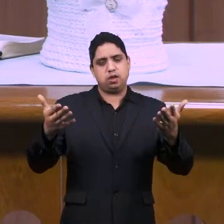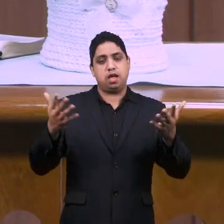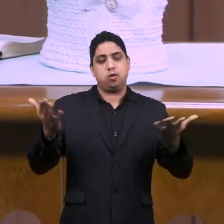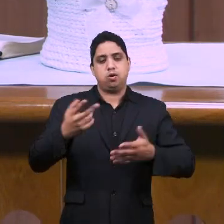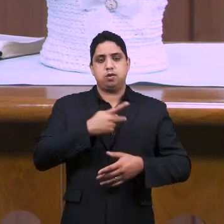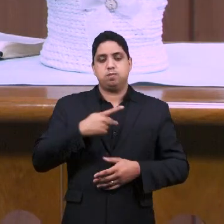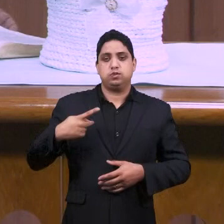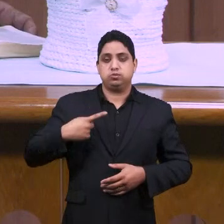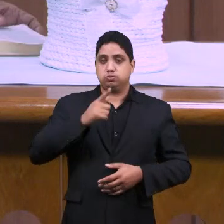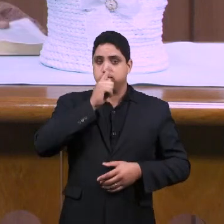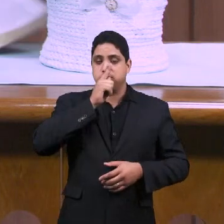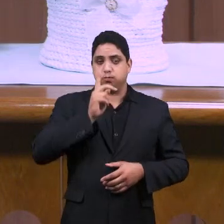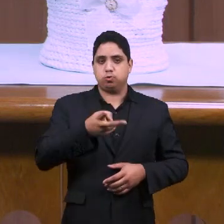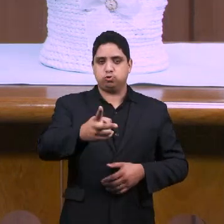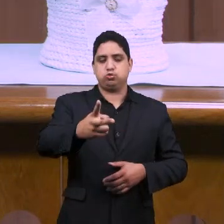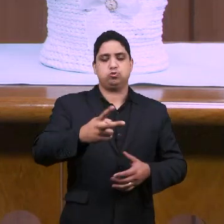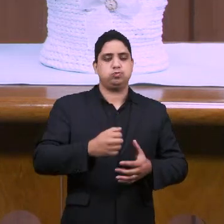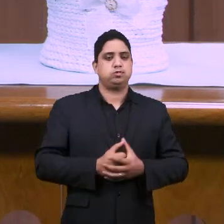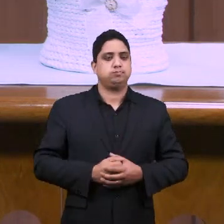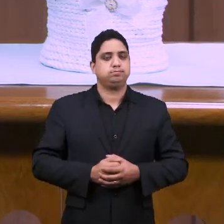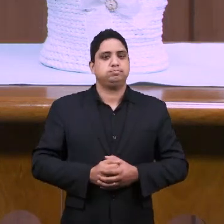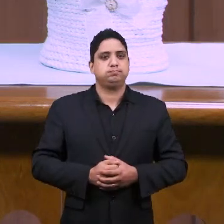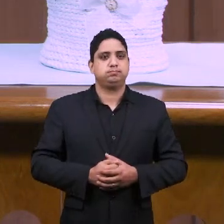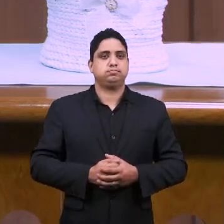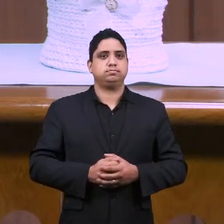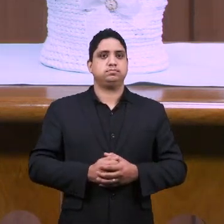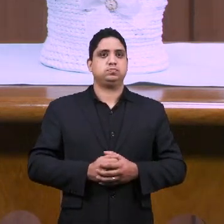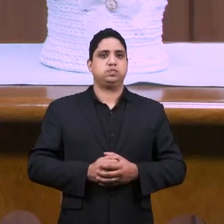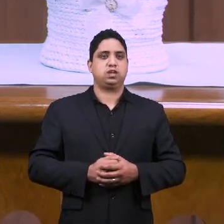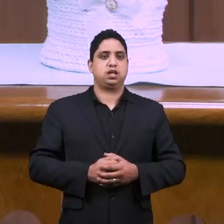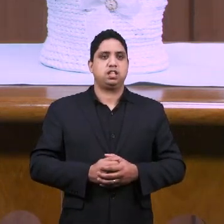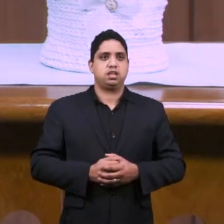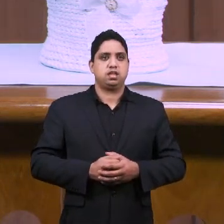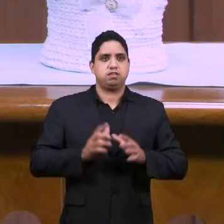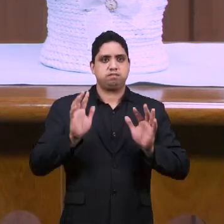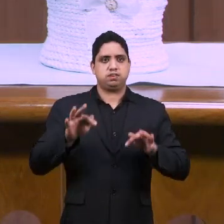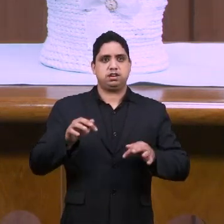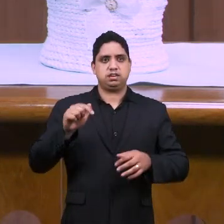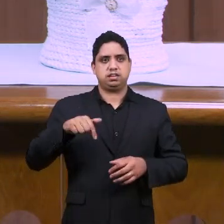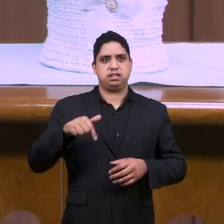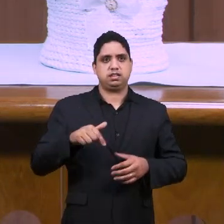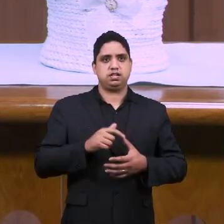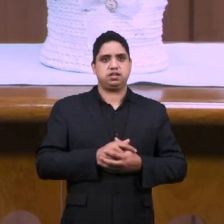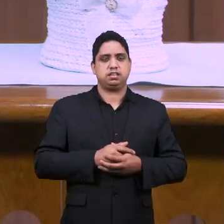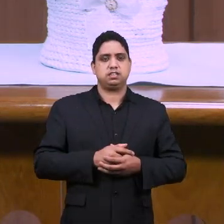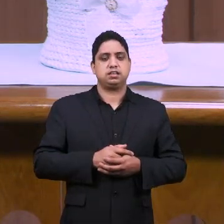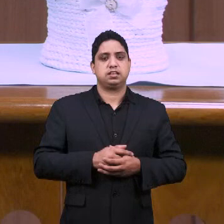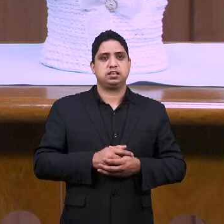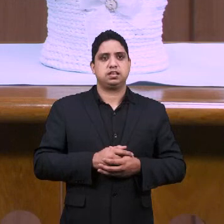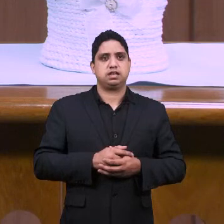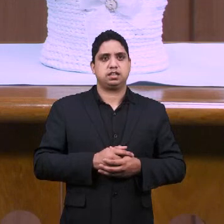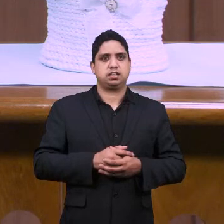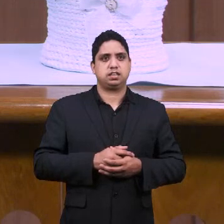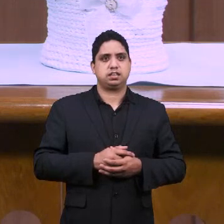à tous. La parole passe à juste pour compléter et donner séquence